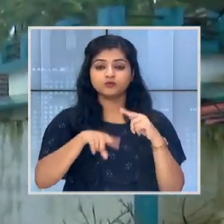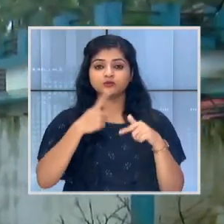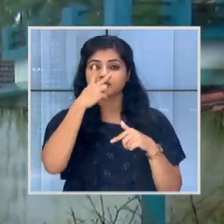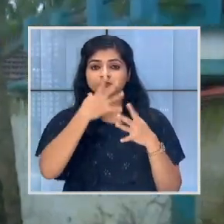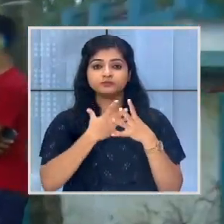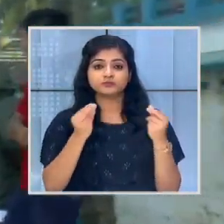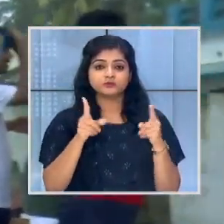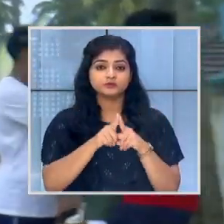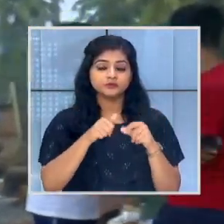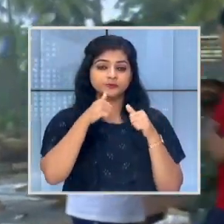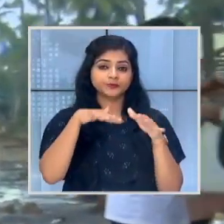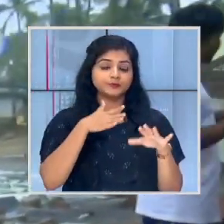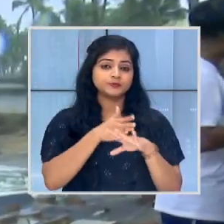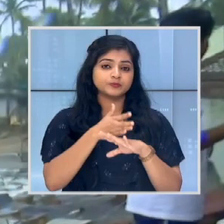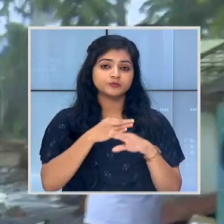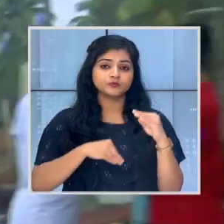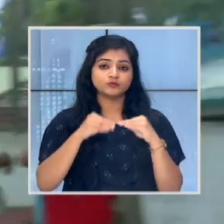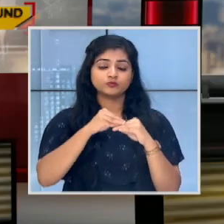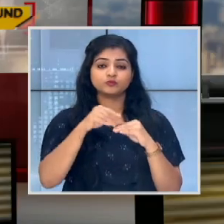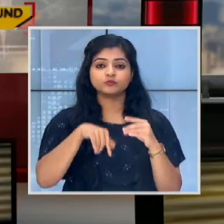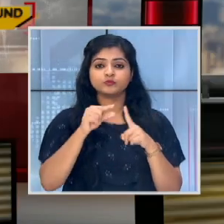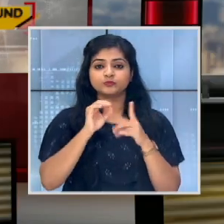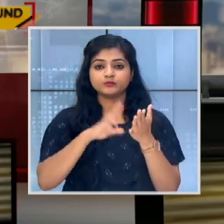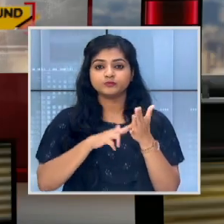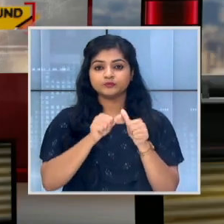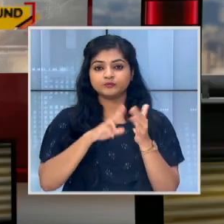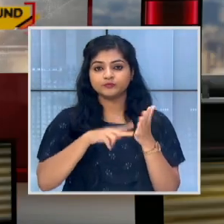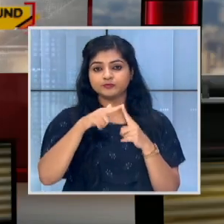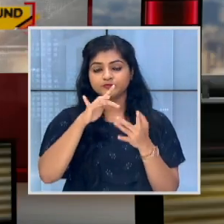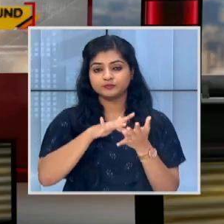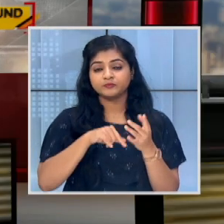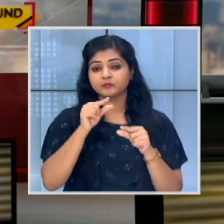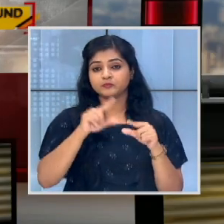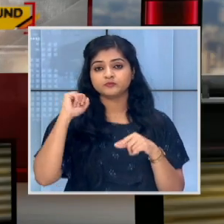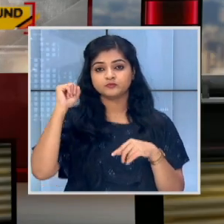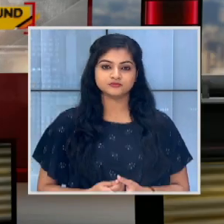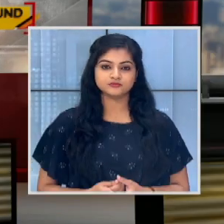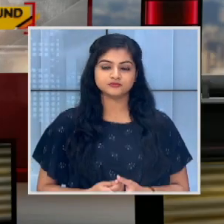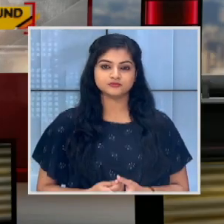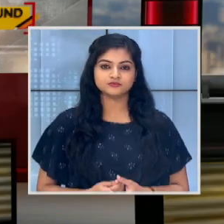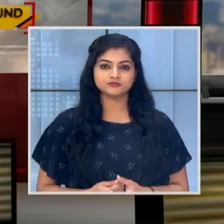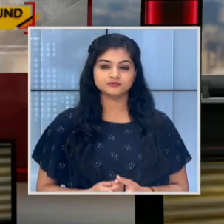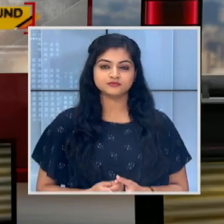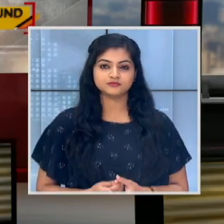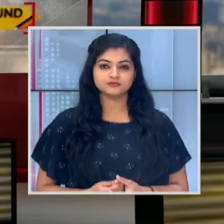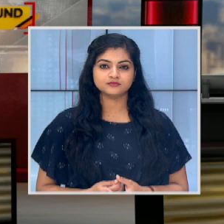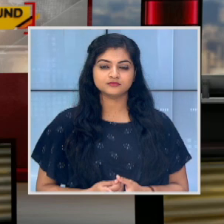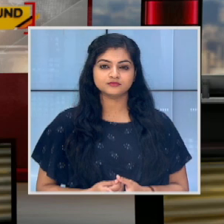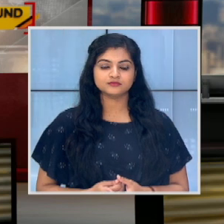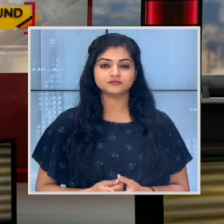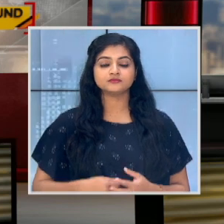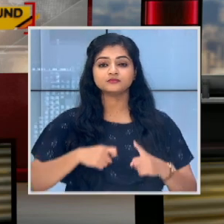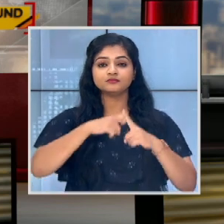തരത്തിലേക്ക് കടൽക്ഷോഭം, കടലാക്രമണം രൂക്ഷമായ തീരമാണ് പൊന്നാനി. അവിടെ ആളുകൾ വലിയ പ്രതിഷേധത്തിലുമാണ്.